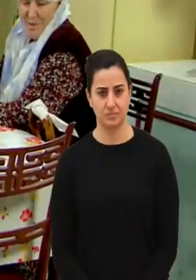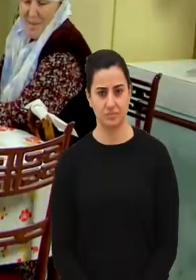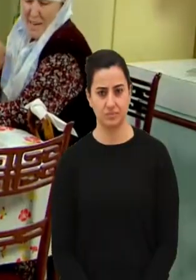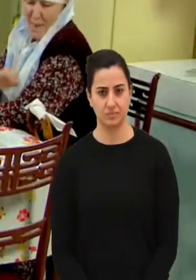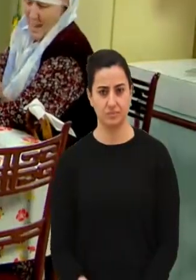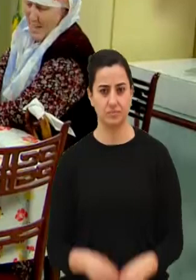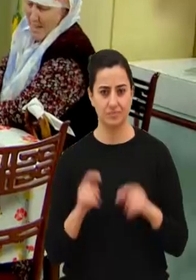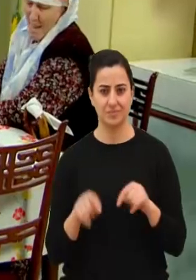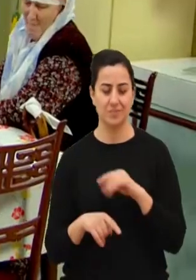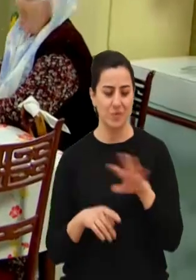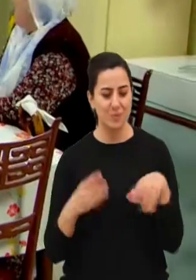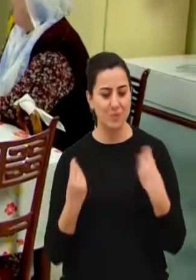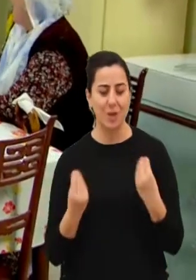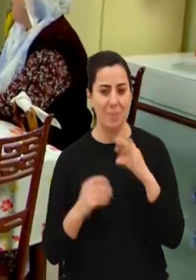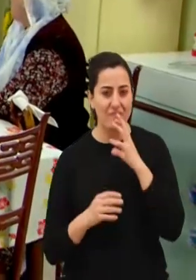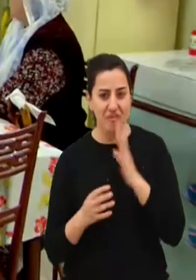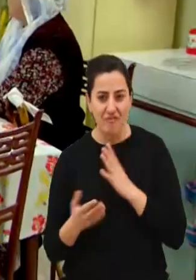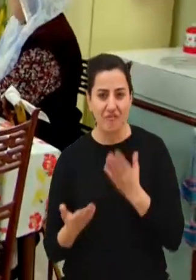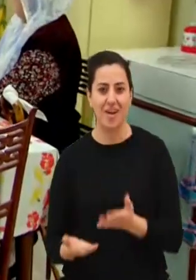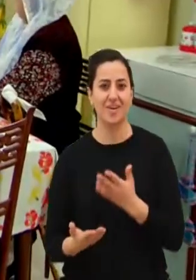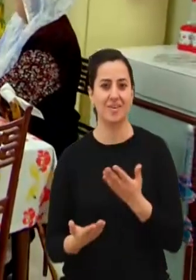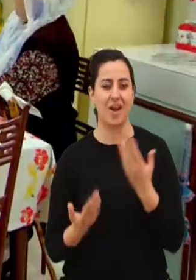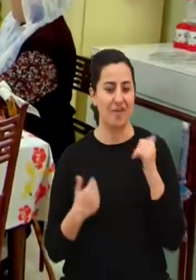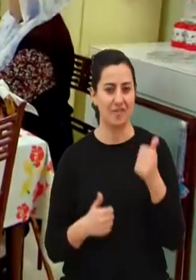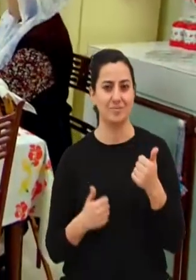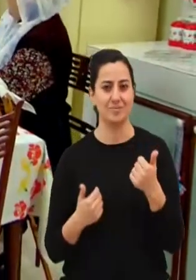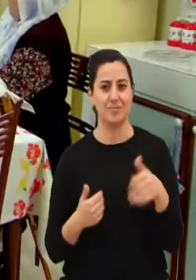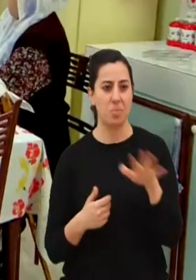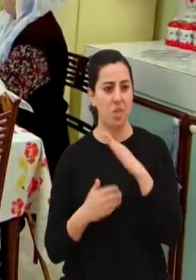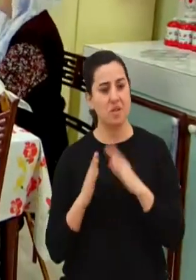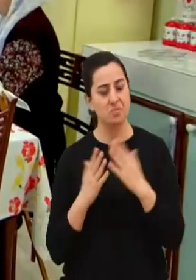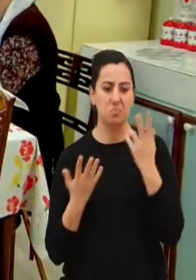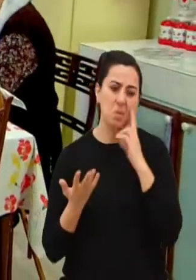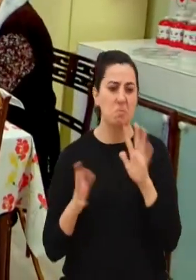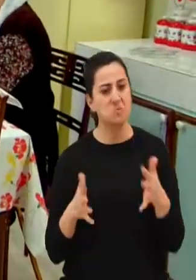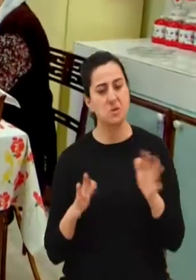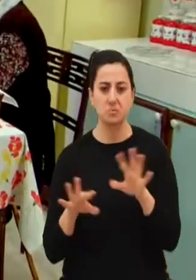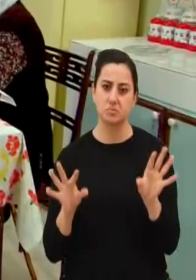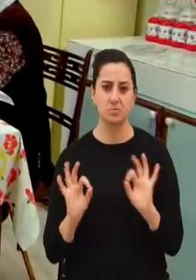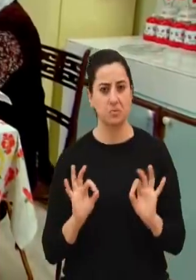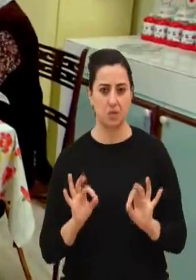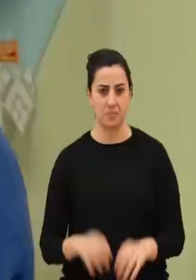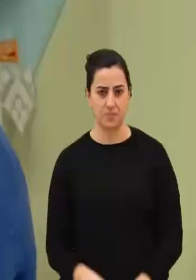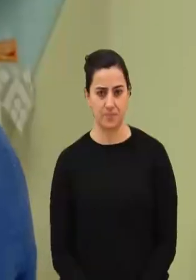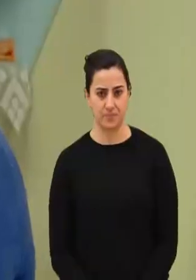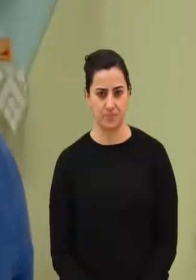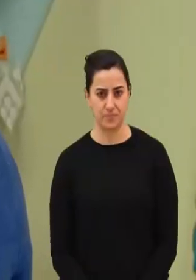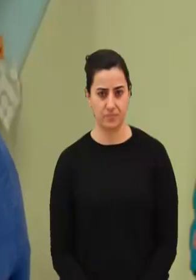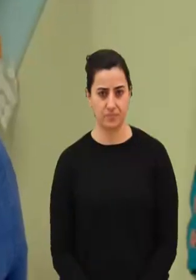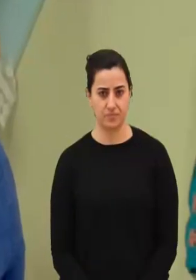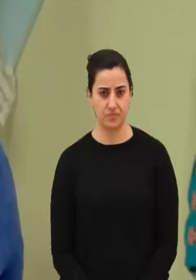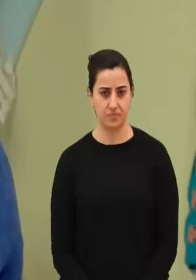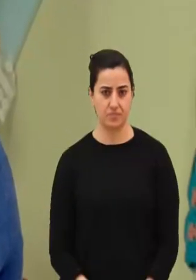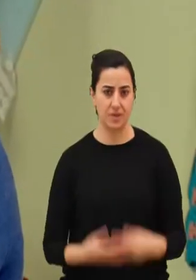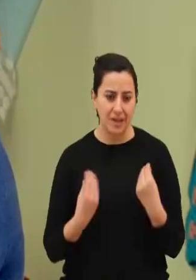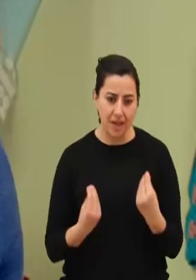Bu ev güzel bak, her şey var, meyveler. Temiz işte biraz. Değil bana